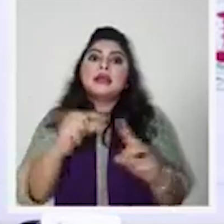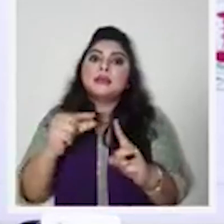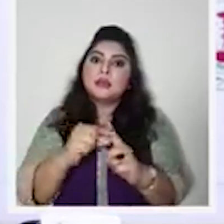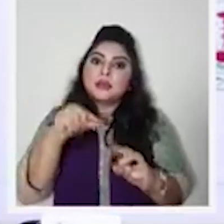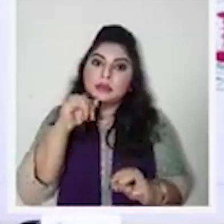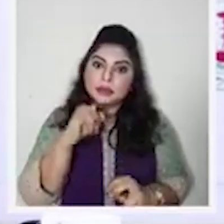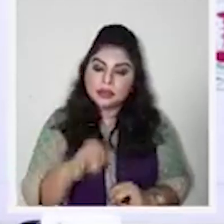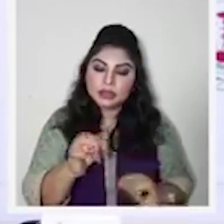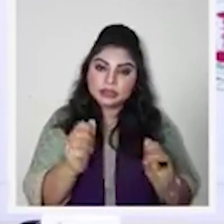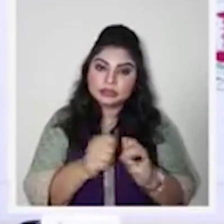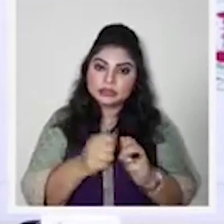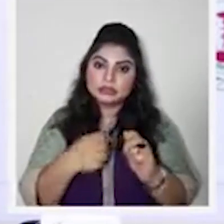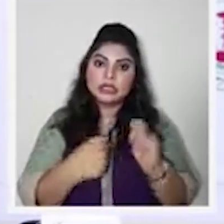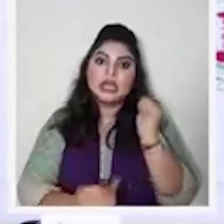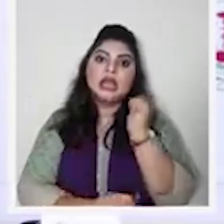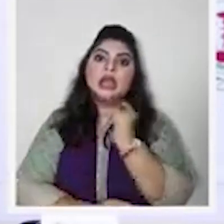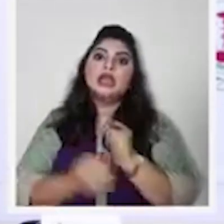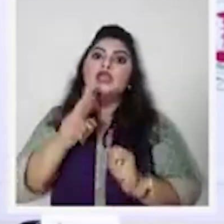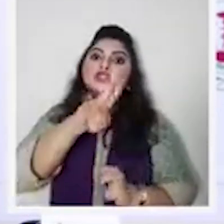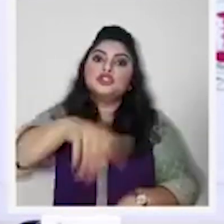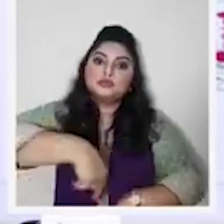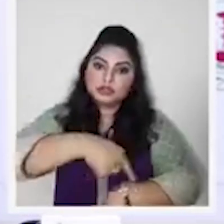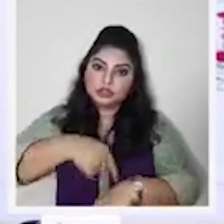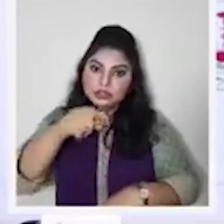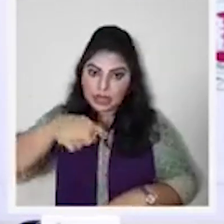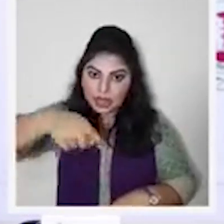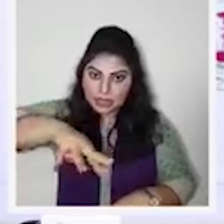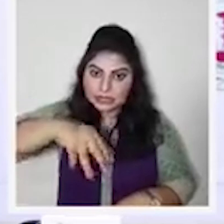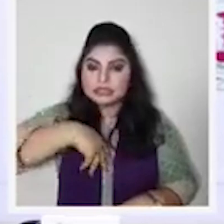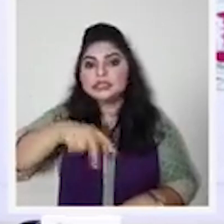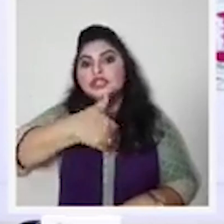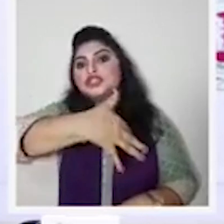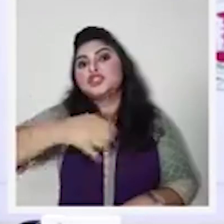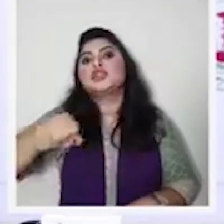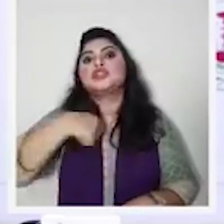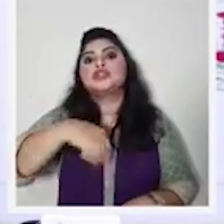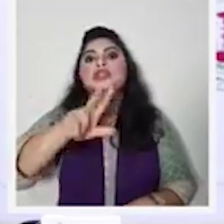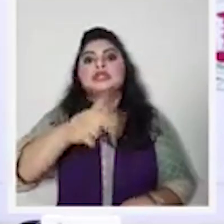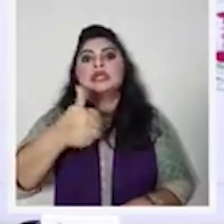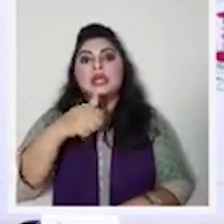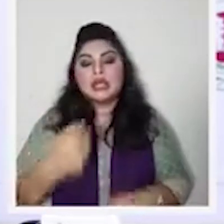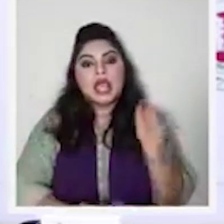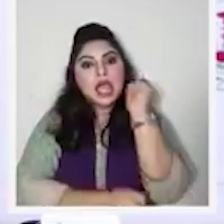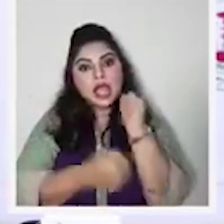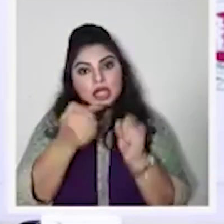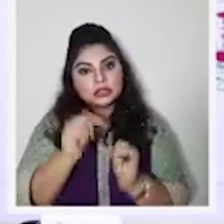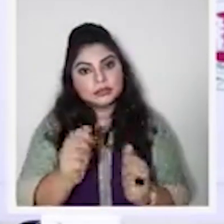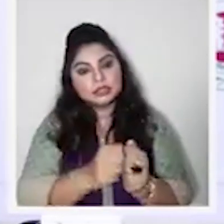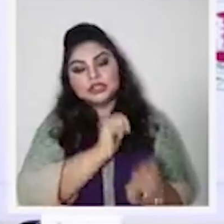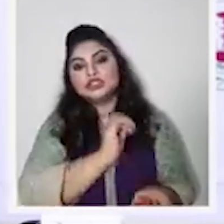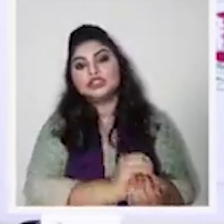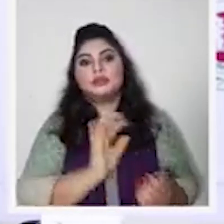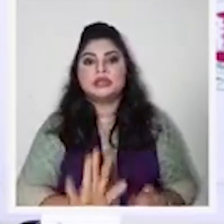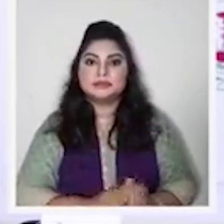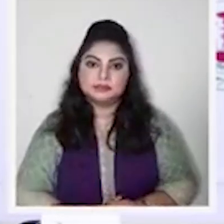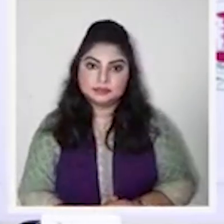64,09,344টি। কাভারঅল, যেখানে যার ভিতরে আছে পিপিই, গাউন, অ্যাপ্রন, শু প্রোটেক্টর, এই 24 ঘন্টায়